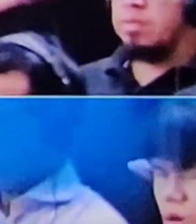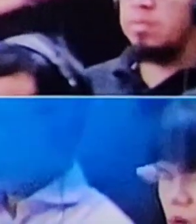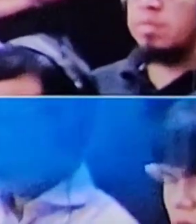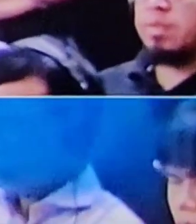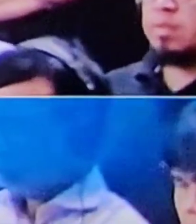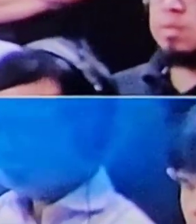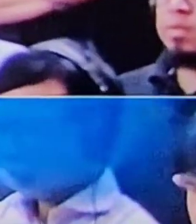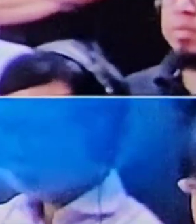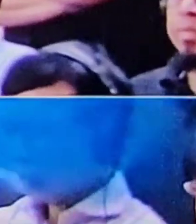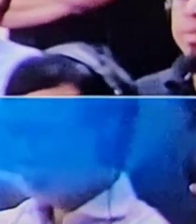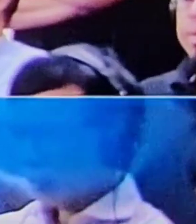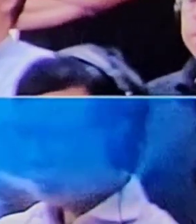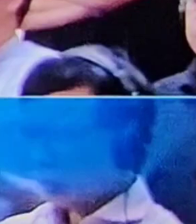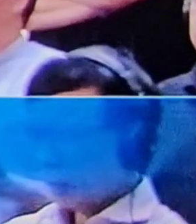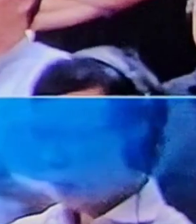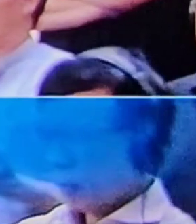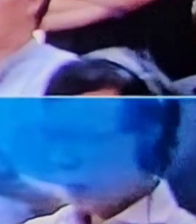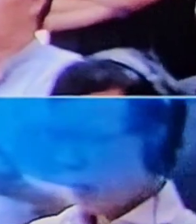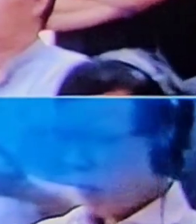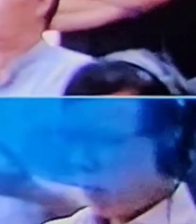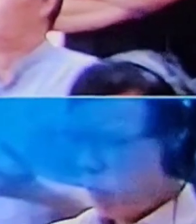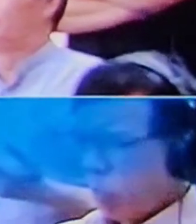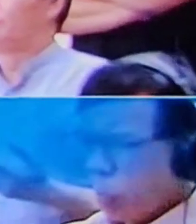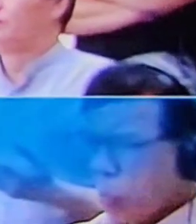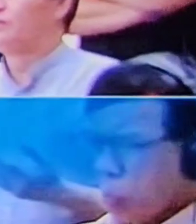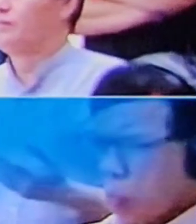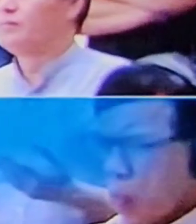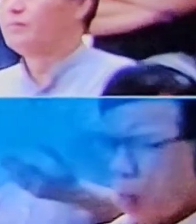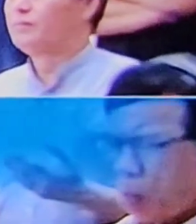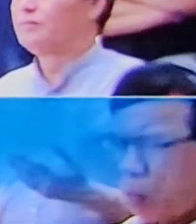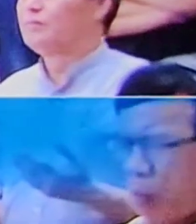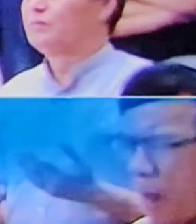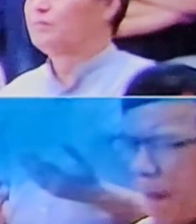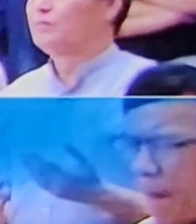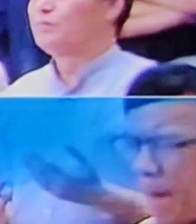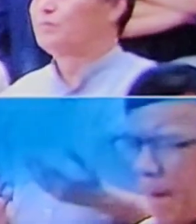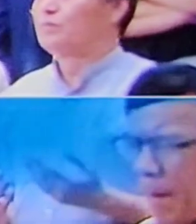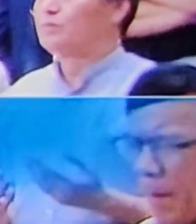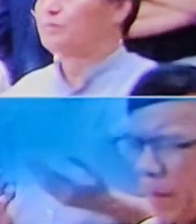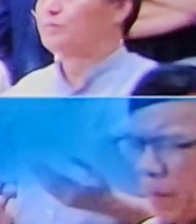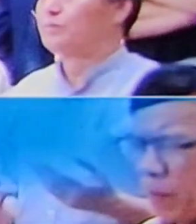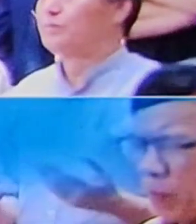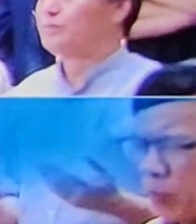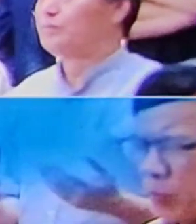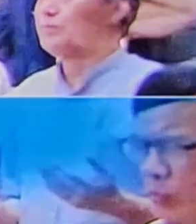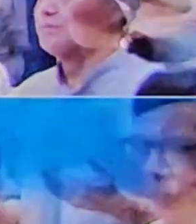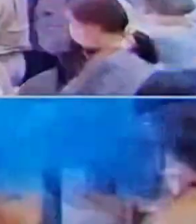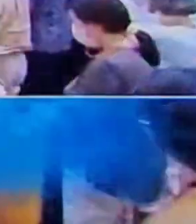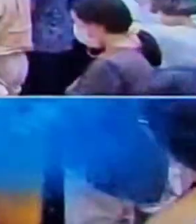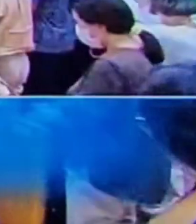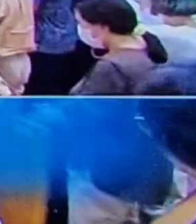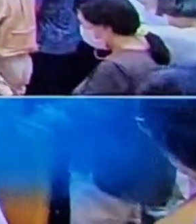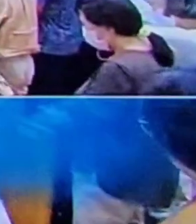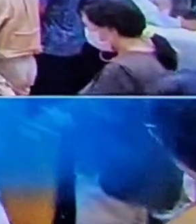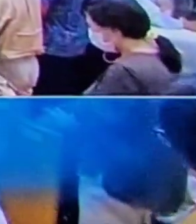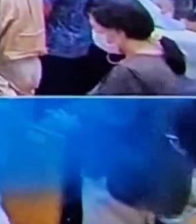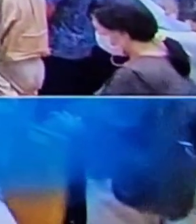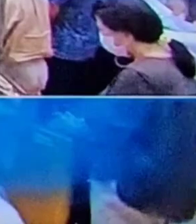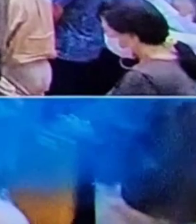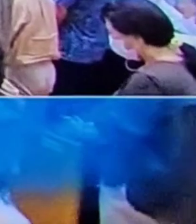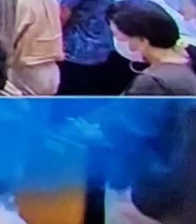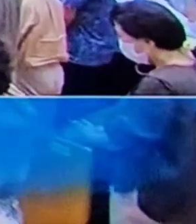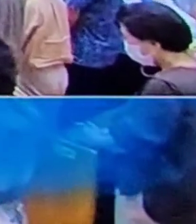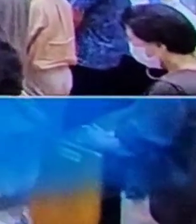축복하시고 함께하여 주옵소서. 주님의 사랑이 주옵소서. 주님의 모의 사랑이 주옵소서. 주님 감사합니다. 감사합니다.